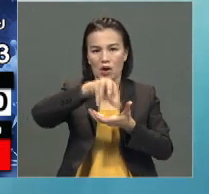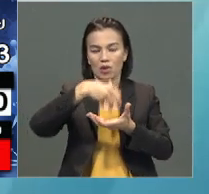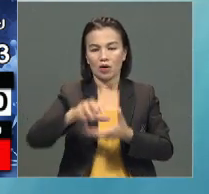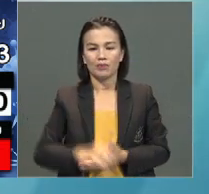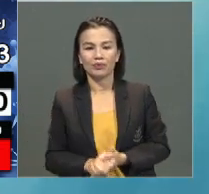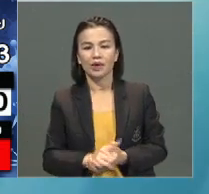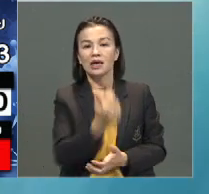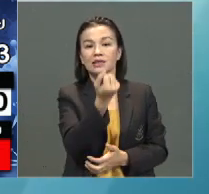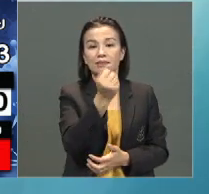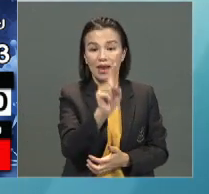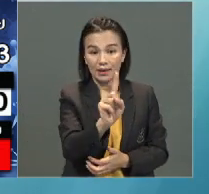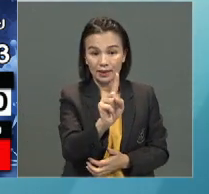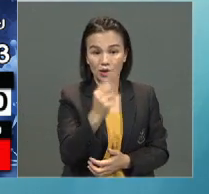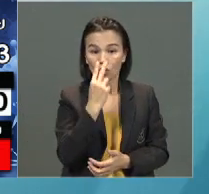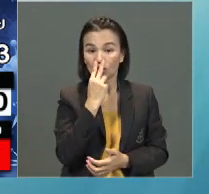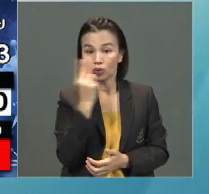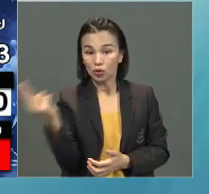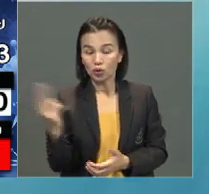ต่อไปพำนักที่คอนโดแห่งหนึ่งในกทมตรงนี้นะครับที่ต้องมาพูดคุยกันเพิ่มขึ้นเพิ่มเติมต่อนะครับในวันที่11